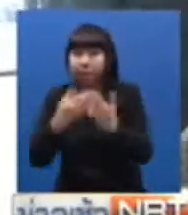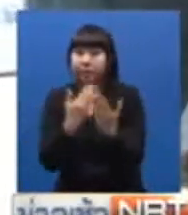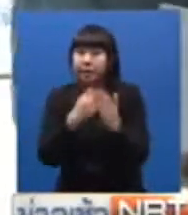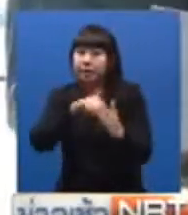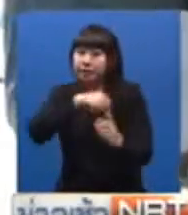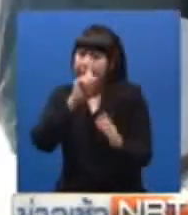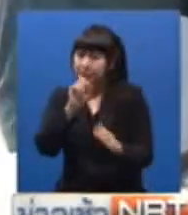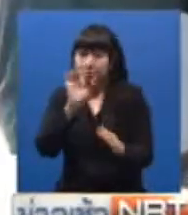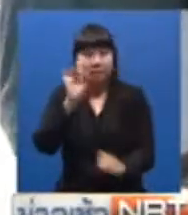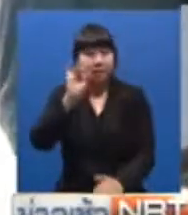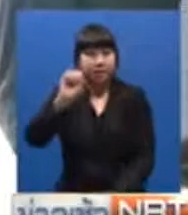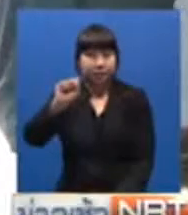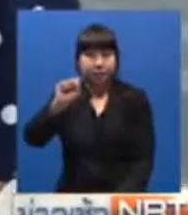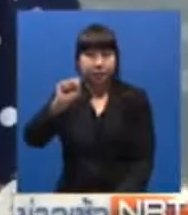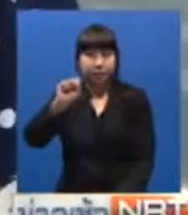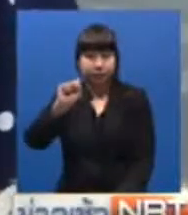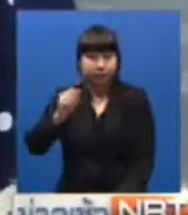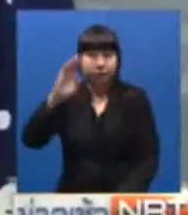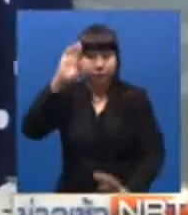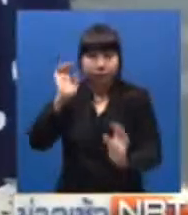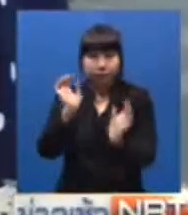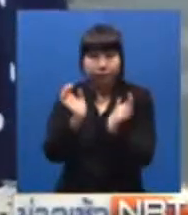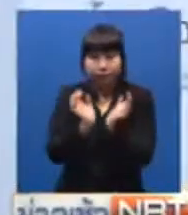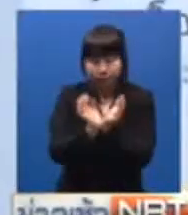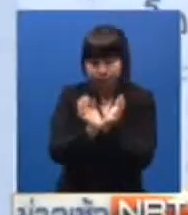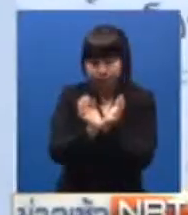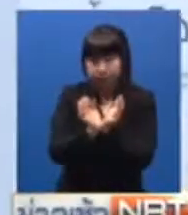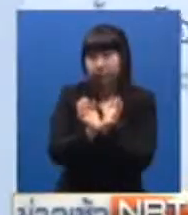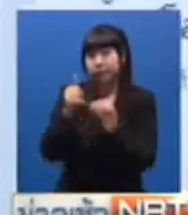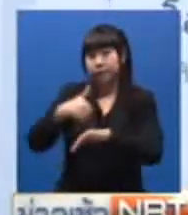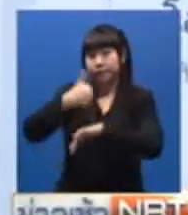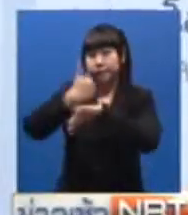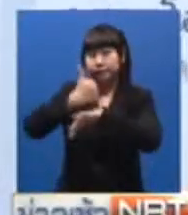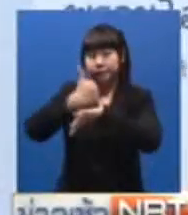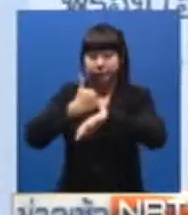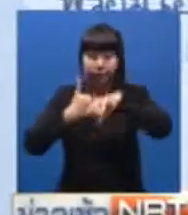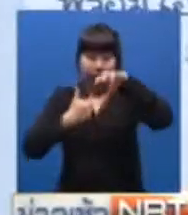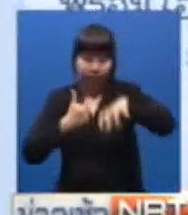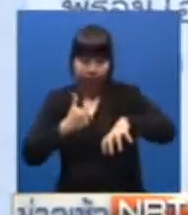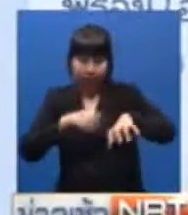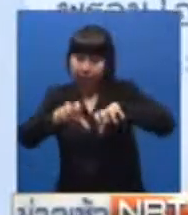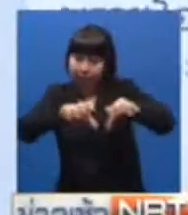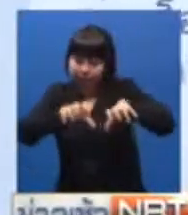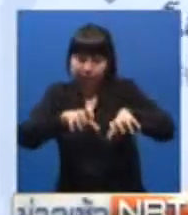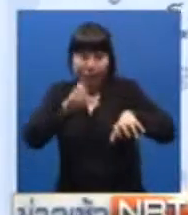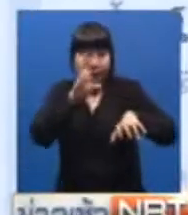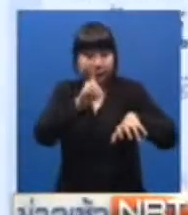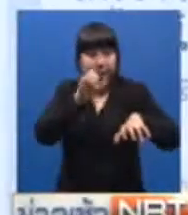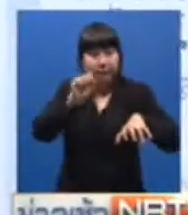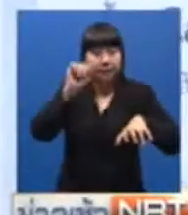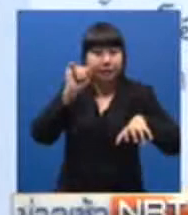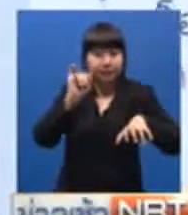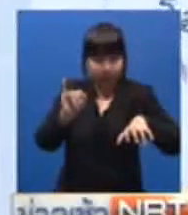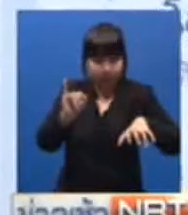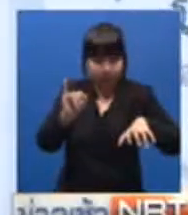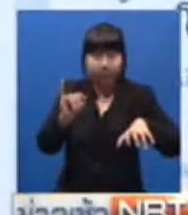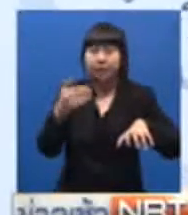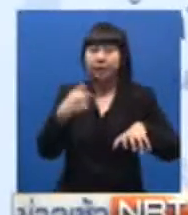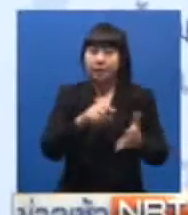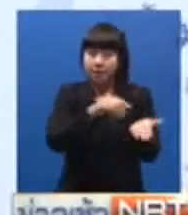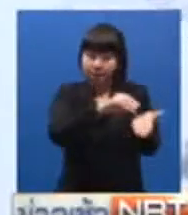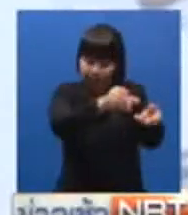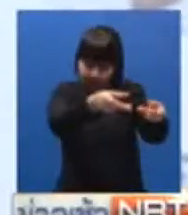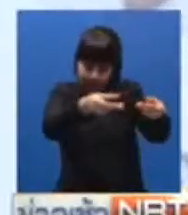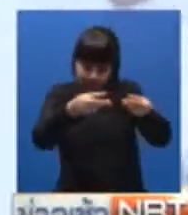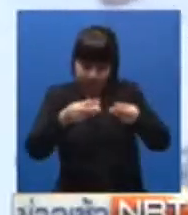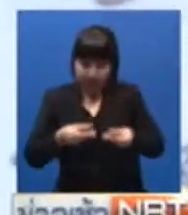800,000บาทโดยพันตำรวจตรีวรนันท์ค่ะผู้อำนวยการศูนย์บริหารคดีพิเศษกรมสอบสวนคดีพิเศษได้รับเรื่องเอาไว้